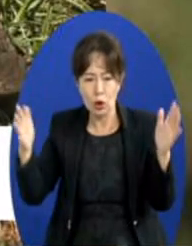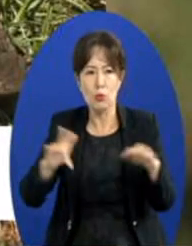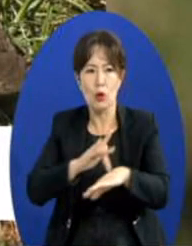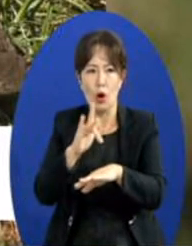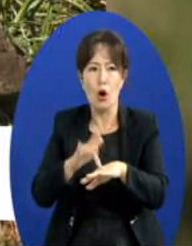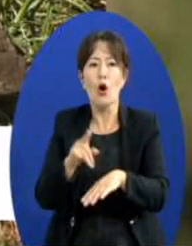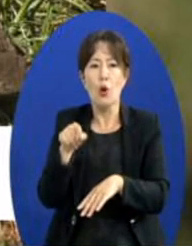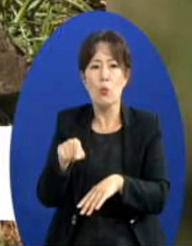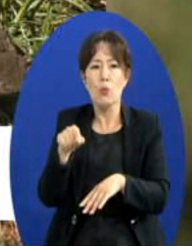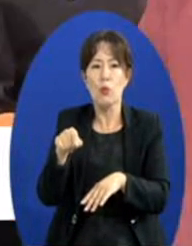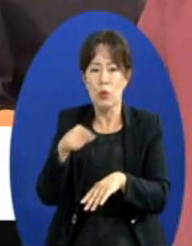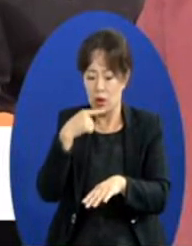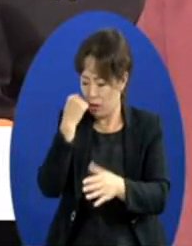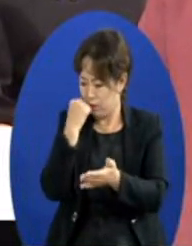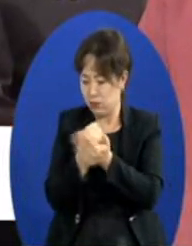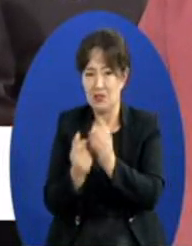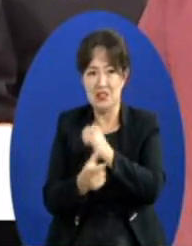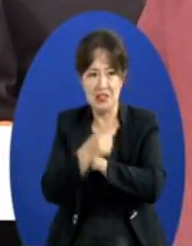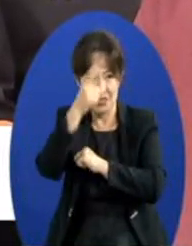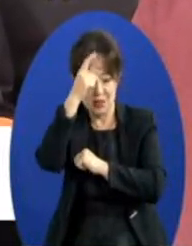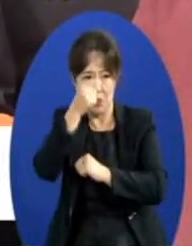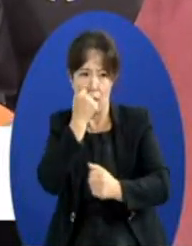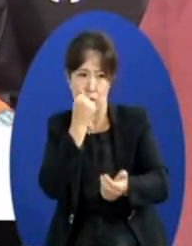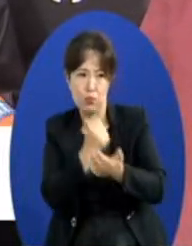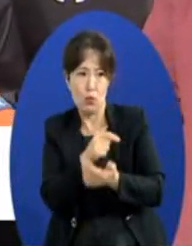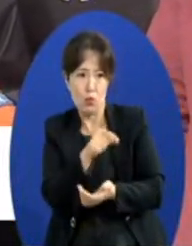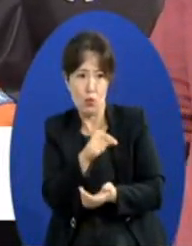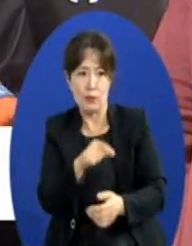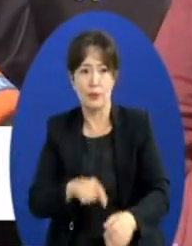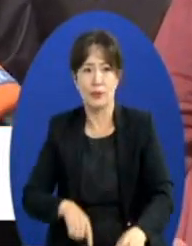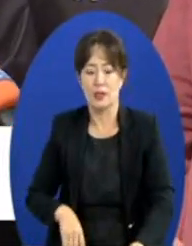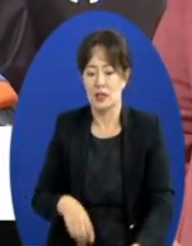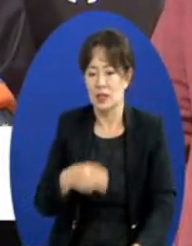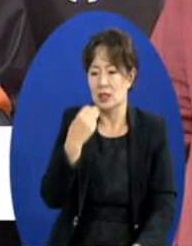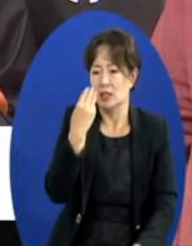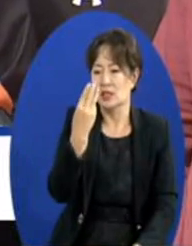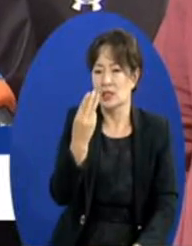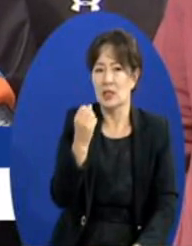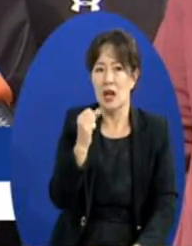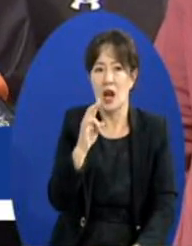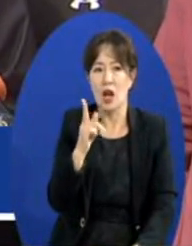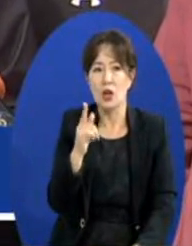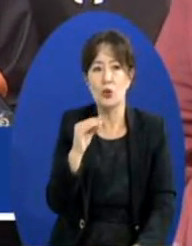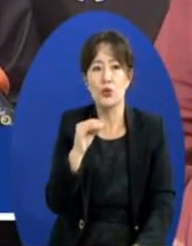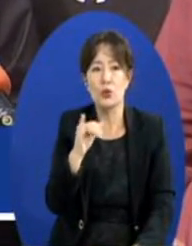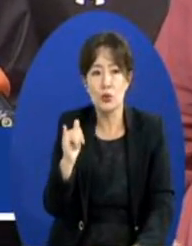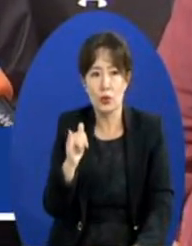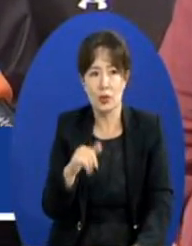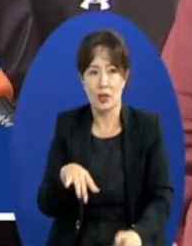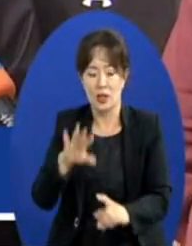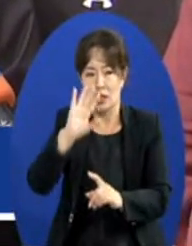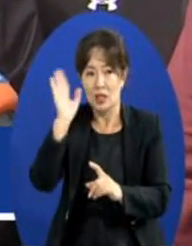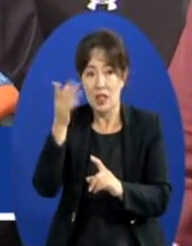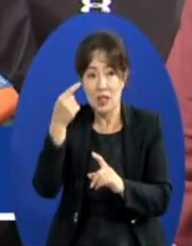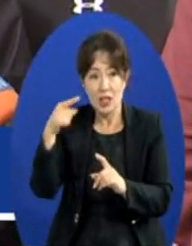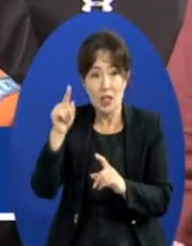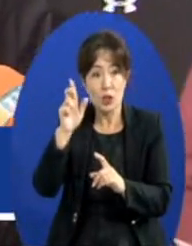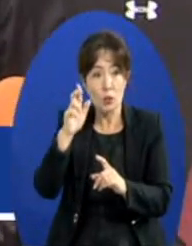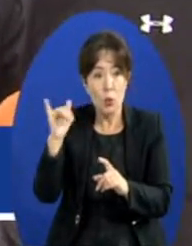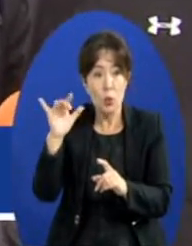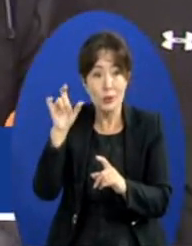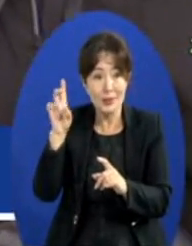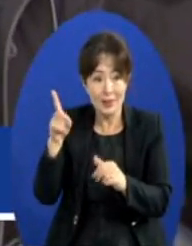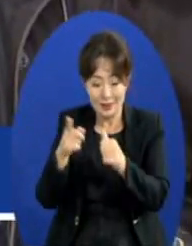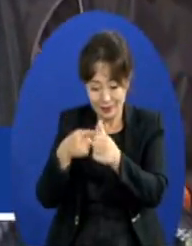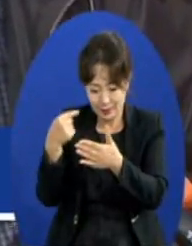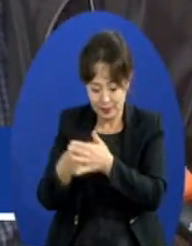гэж эрдэмтэд баталж байна. Шаниу тэнгэрээс буув ч юм уу шаниутай ураг барилд өгсөн ханцтай бол тастаас олж ирсэн. А энэ